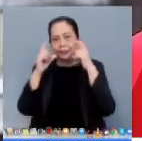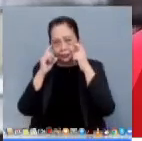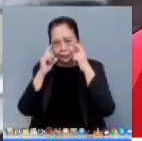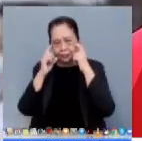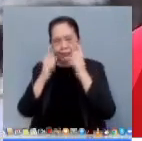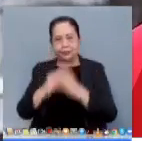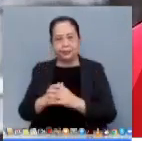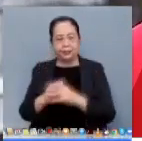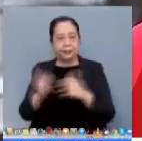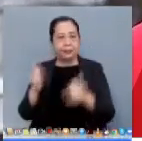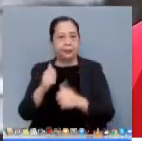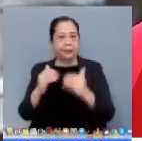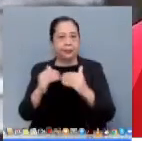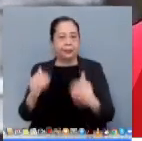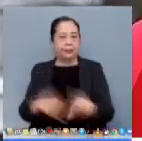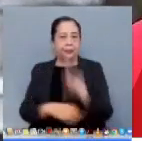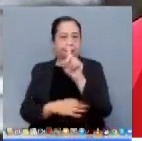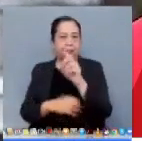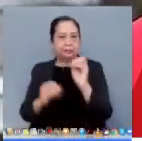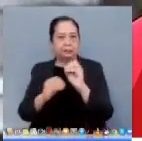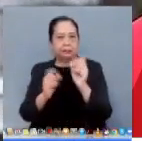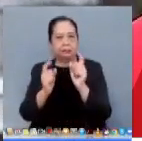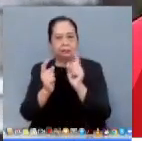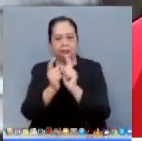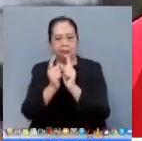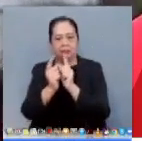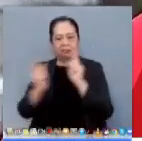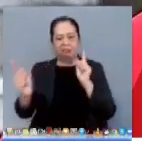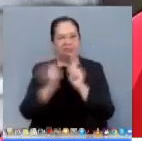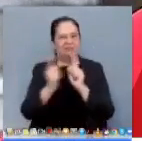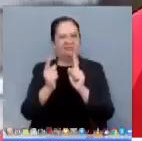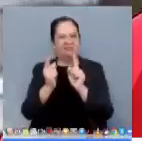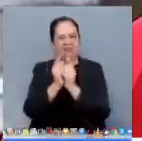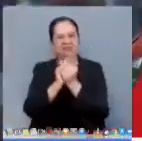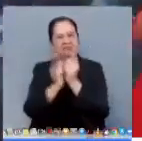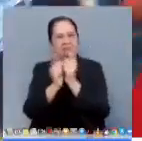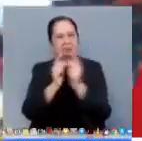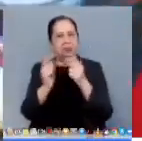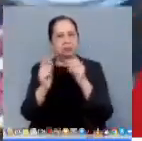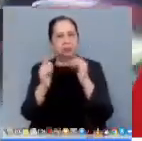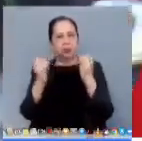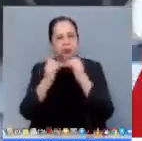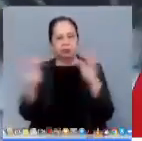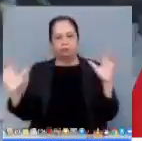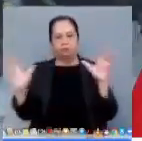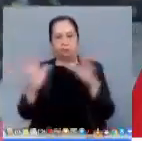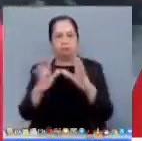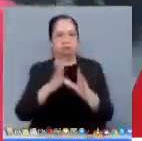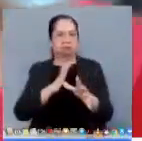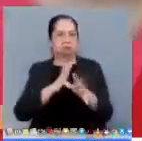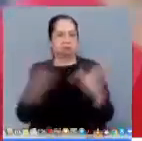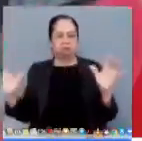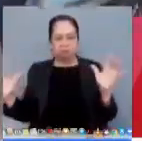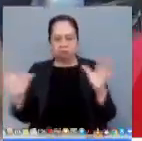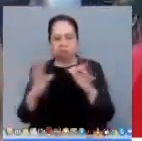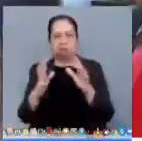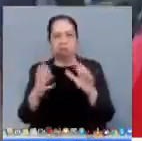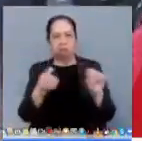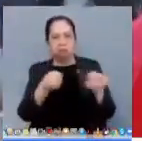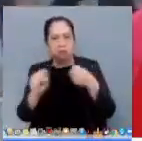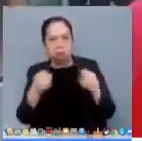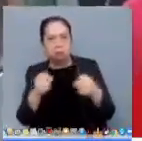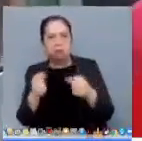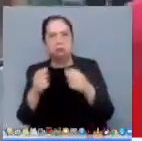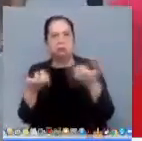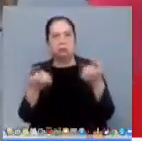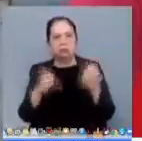ng Alert Level 1, wala na pong social distancing. Kaya nga po, meron tayong mga mass gatherings, meron na tayong mga sporting events, mga concerts, lahat po yan